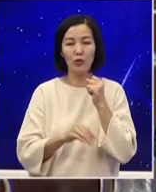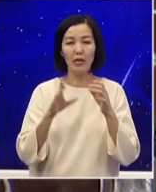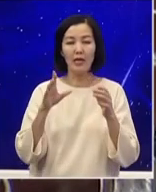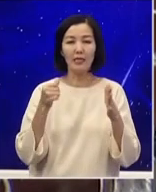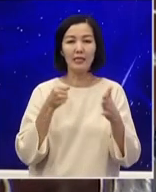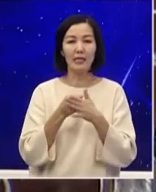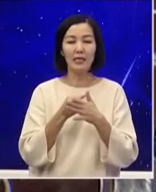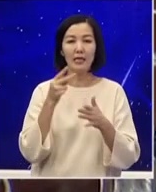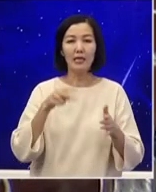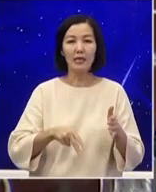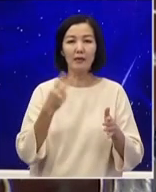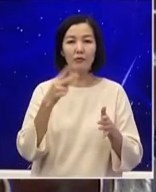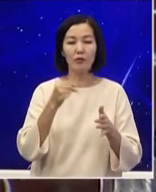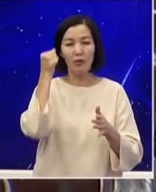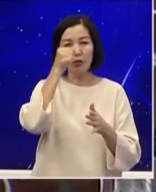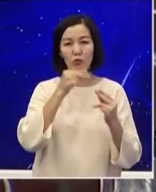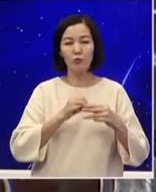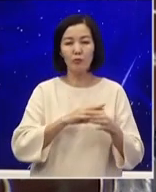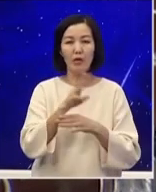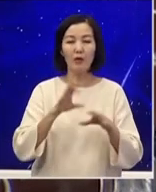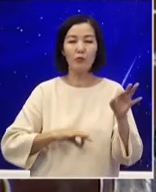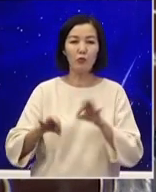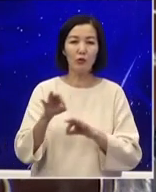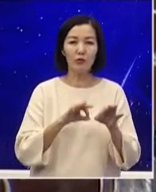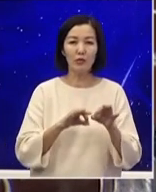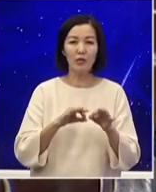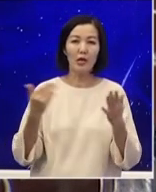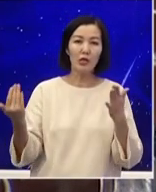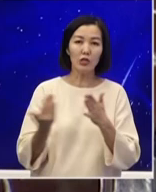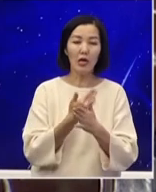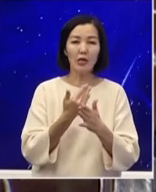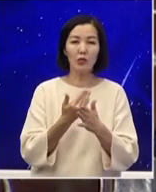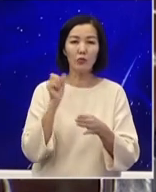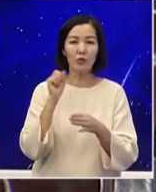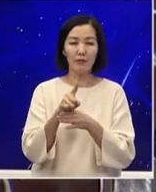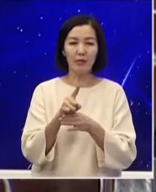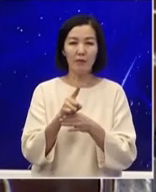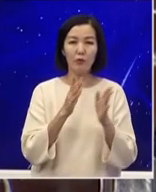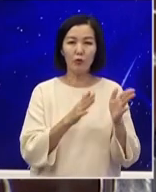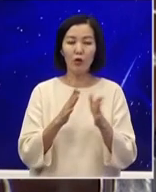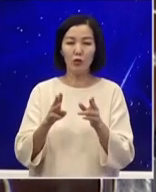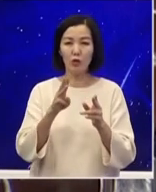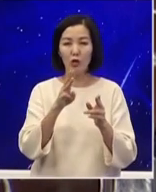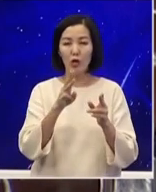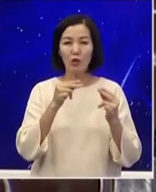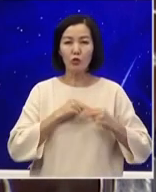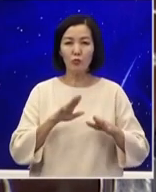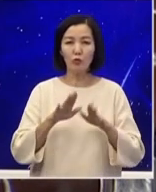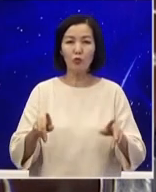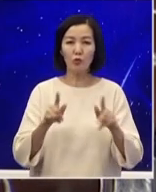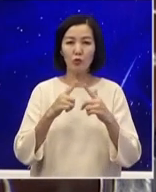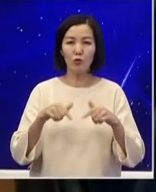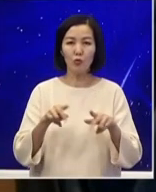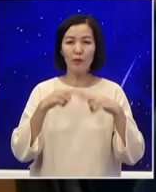2021 жылға арналған жұмыспен қамту жол картасын жаңартсын. Онда тұрақты жұмыс орындарын құруға бастамадан беру